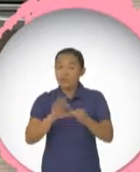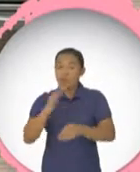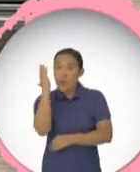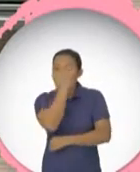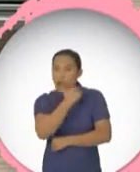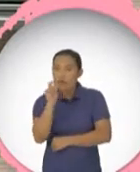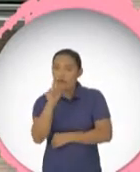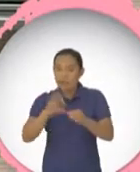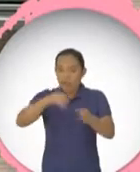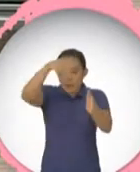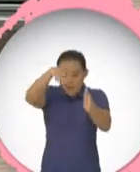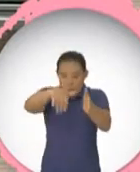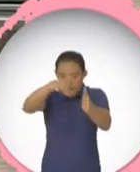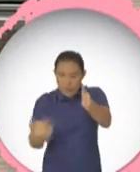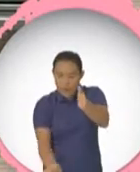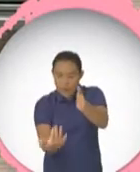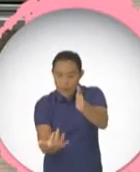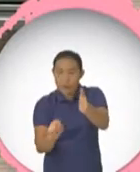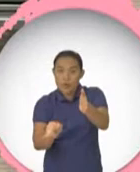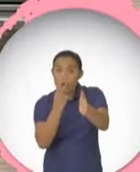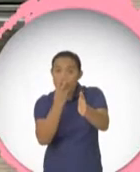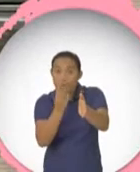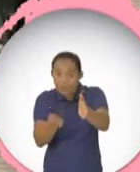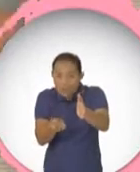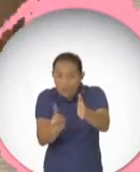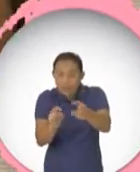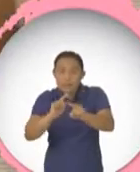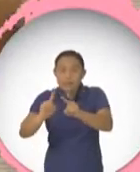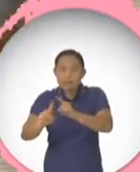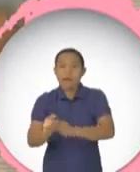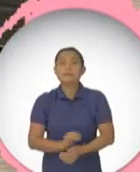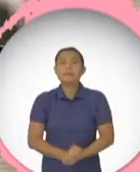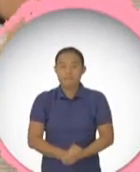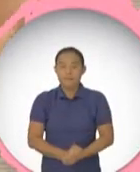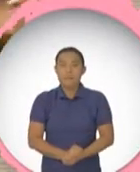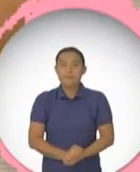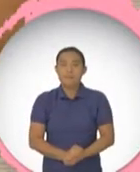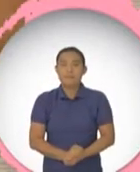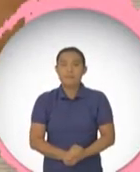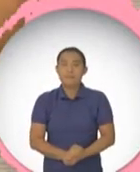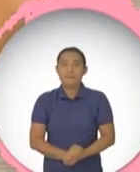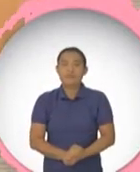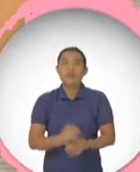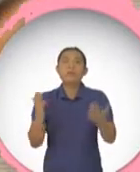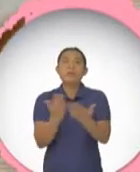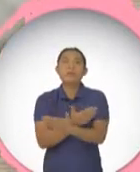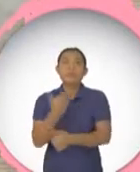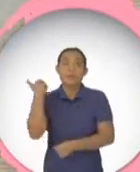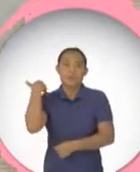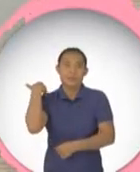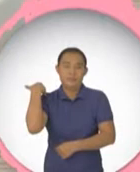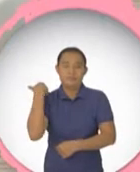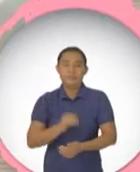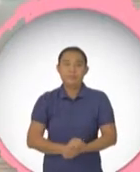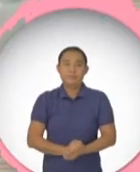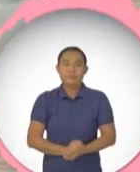างต้องเท่ากันตะแกรงเราจะไว้ช่องที่อยู่ตรงกลางนะคะควรคุณโก้เปลี่ยนนิดนึง เรื่องจากอันนี้มา